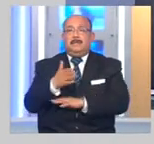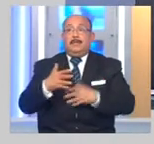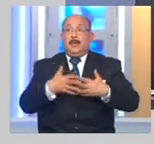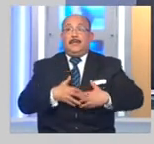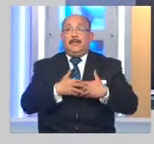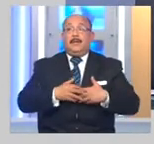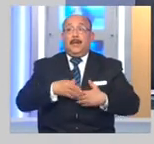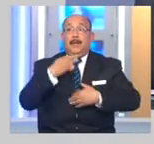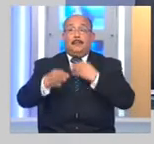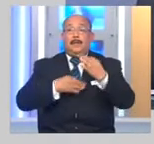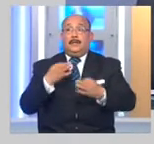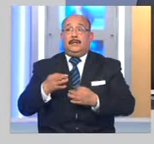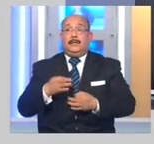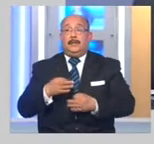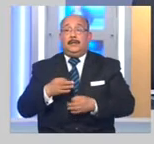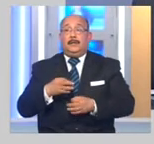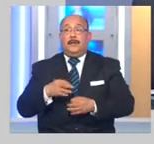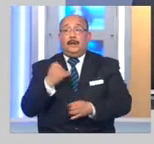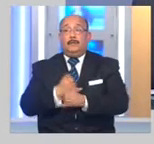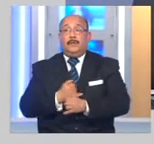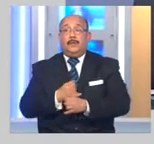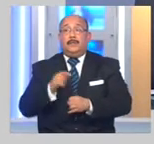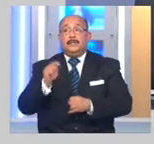في مستوى العمران، في مستوى السكن، في مستوى